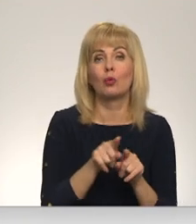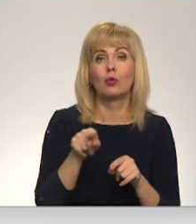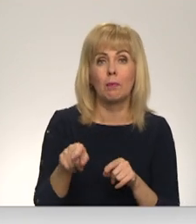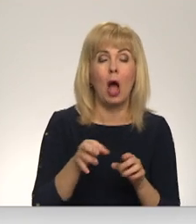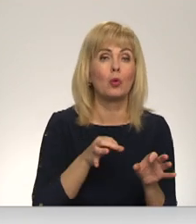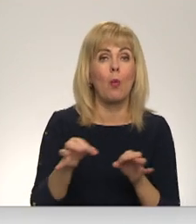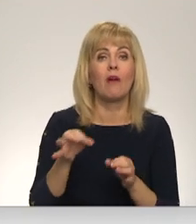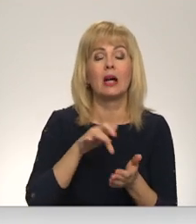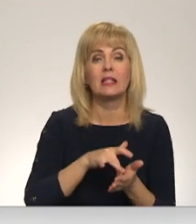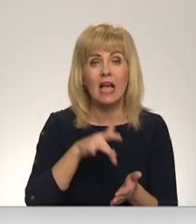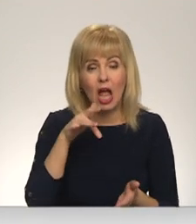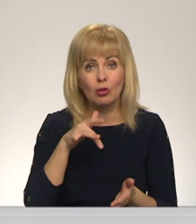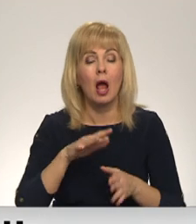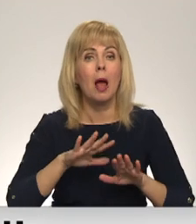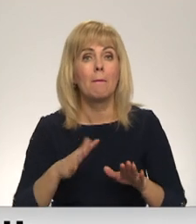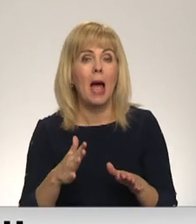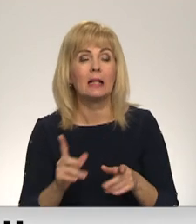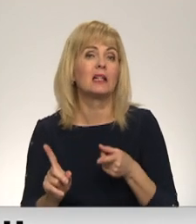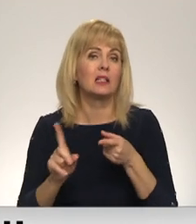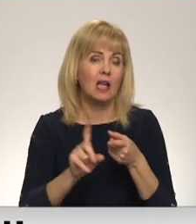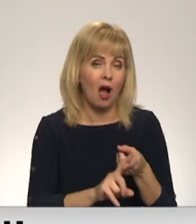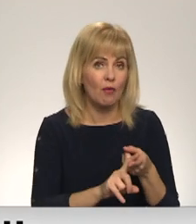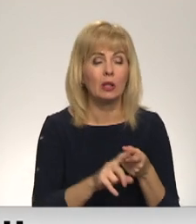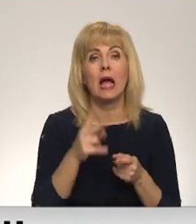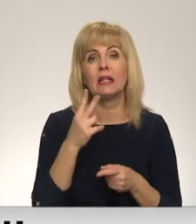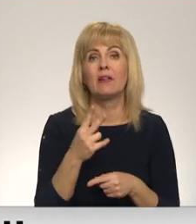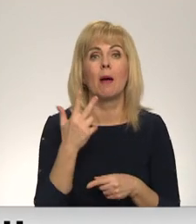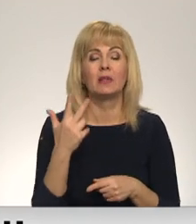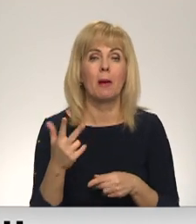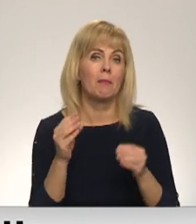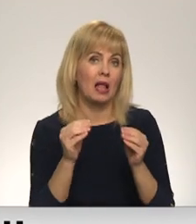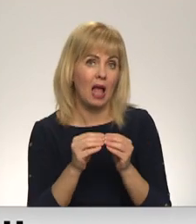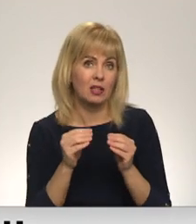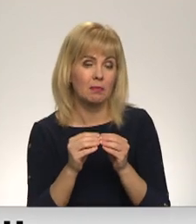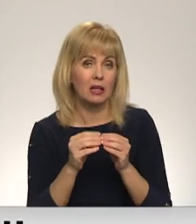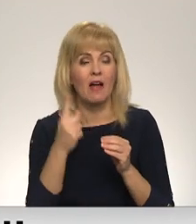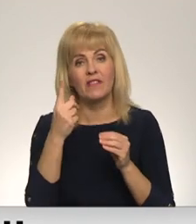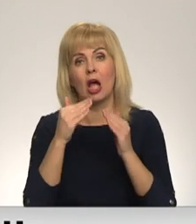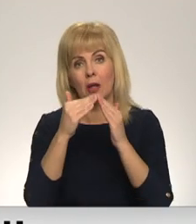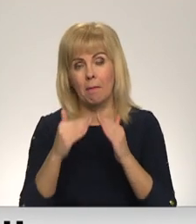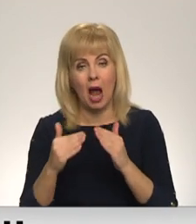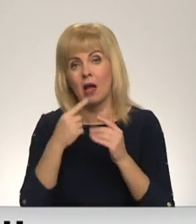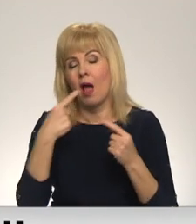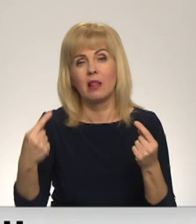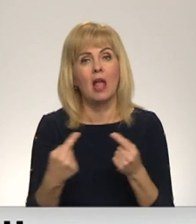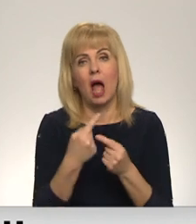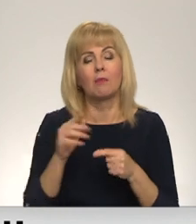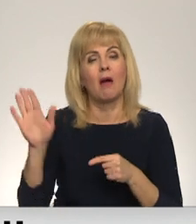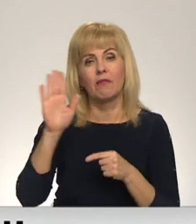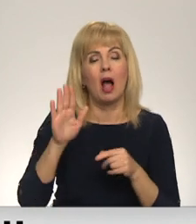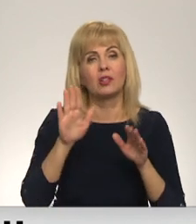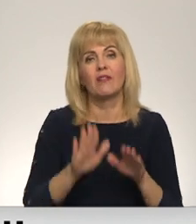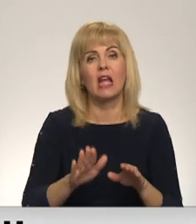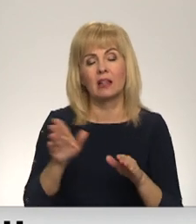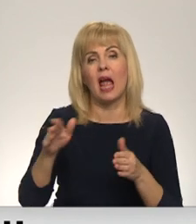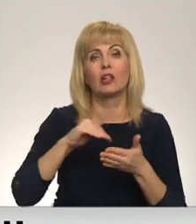novad centrā, bet ir savienots ar divām, trijām vai 10 viensētām, nu, kas neatbilst tā kā valsts vietējā ceļa